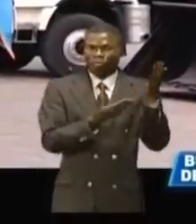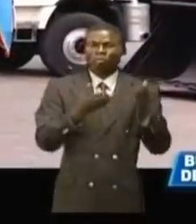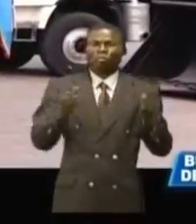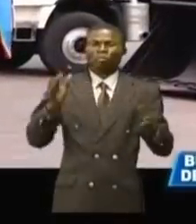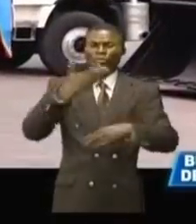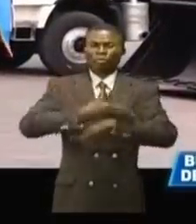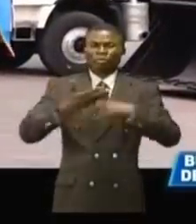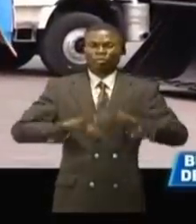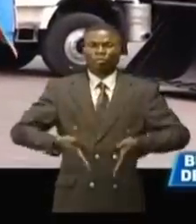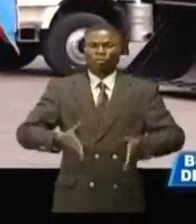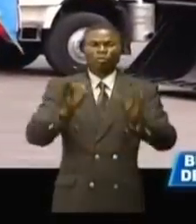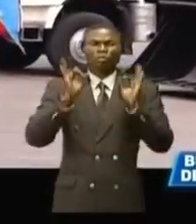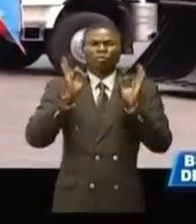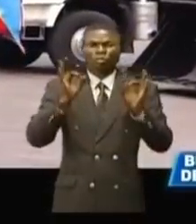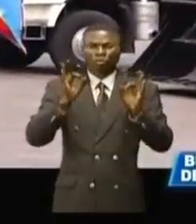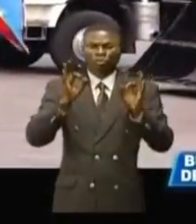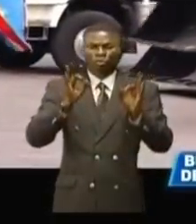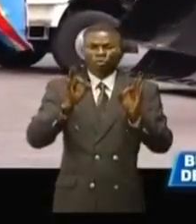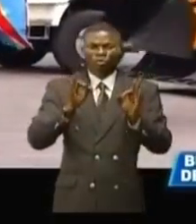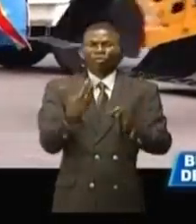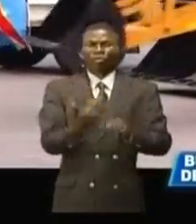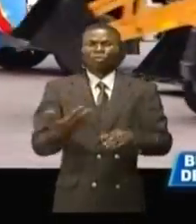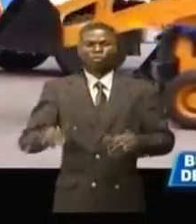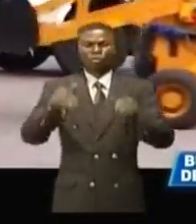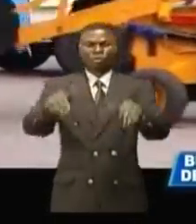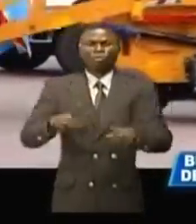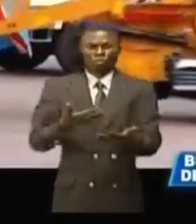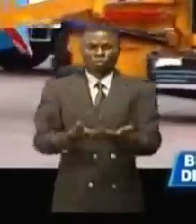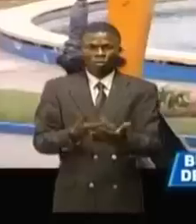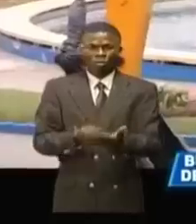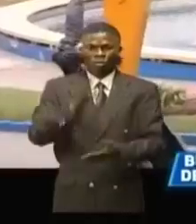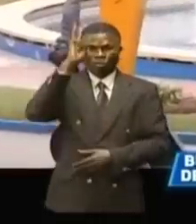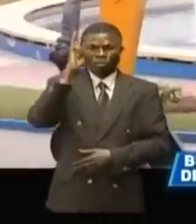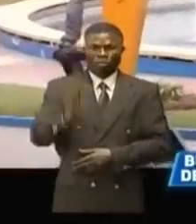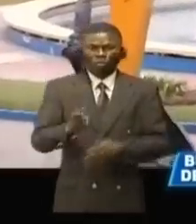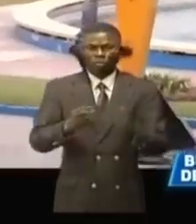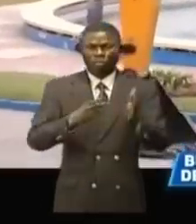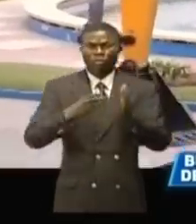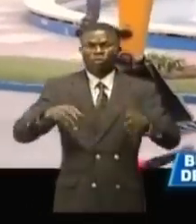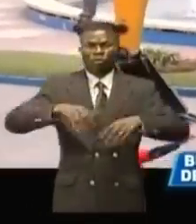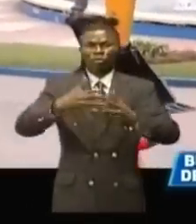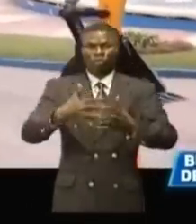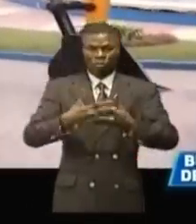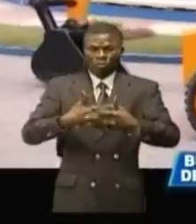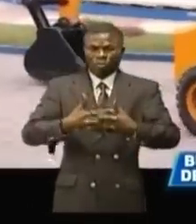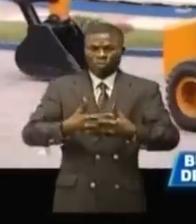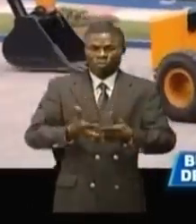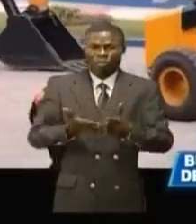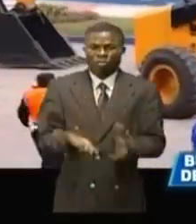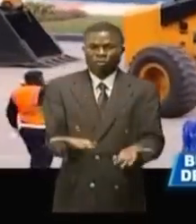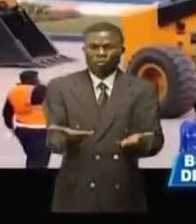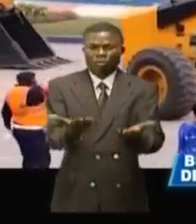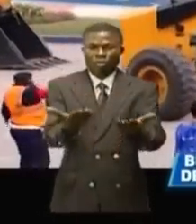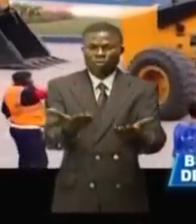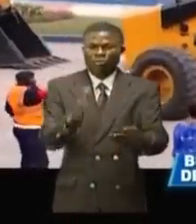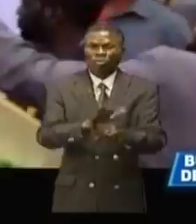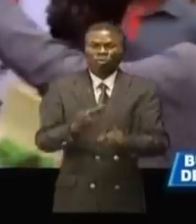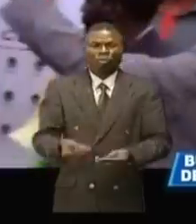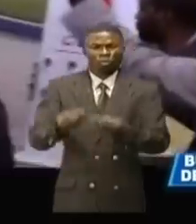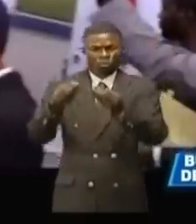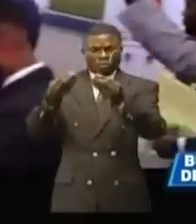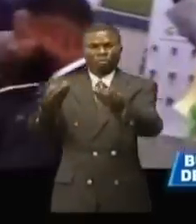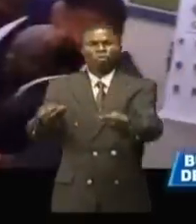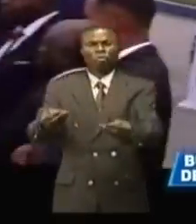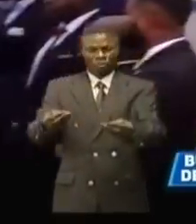construction des routes modernes et des dessertes agricoles. 315 engins lourds, des bulldozers, des excavatrices notamment,